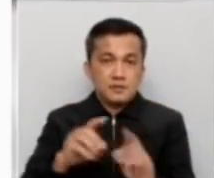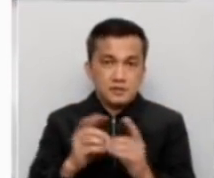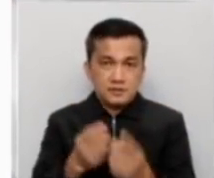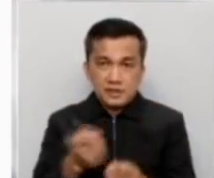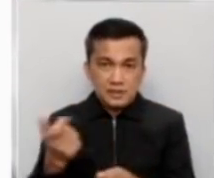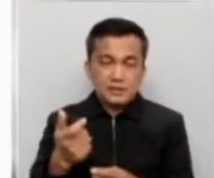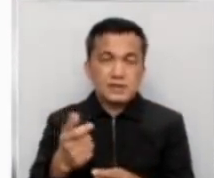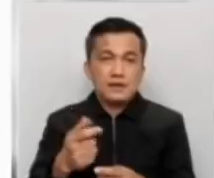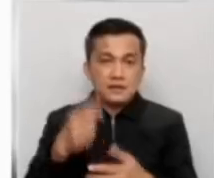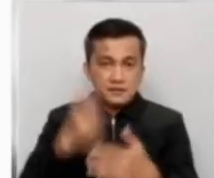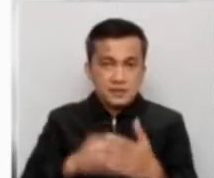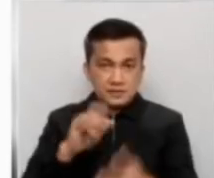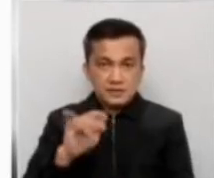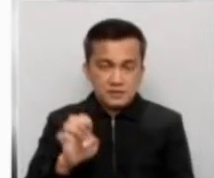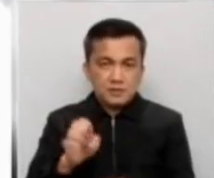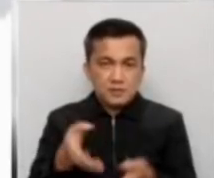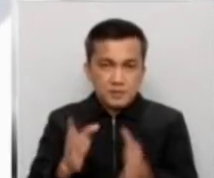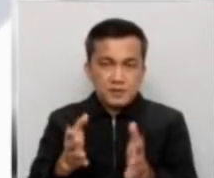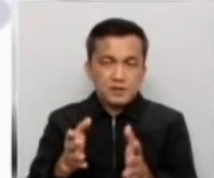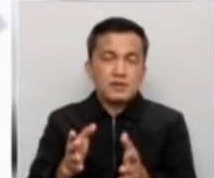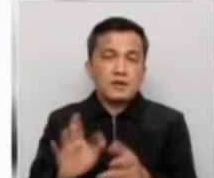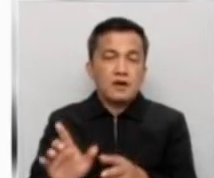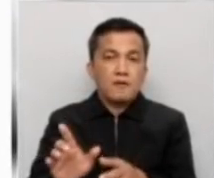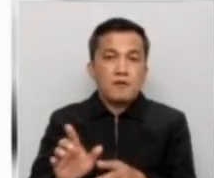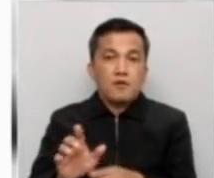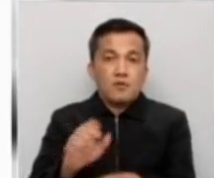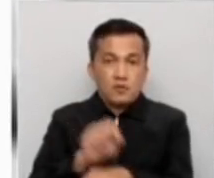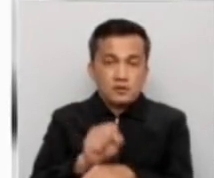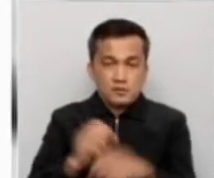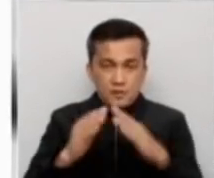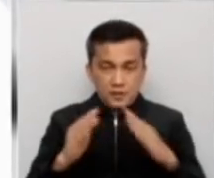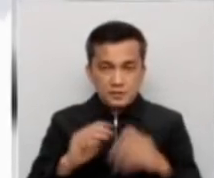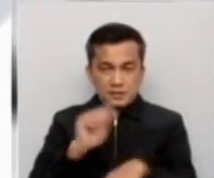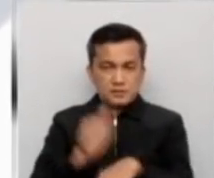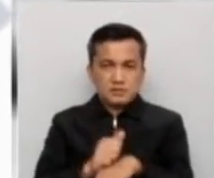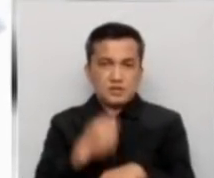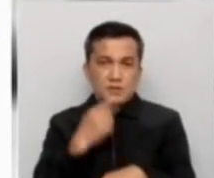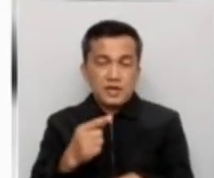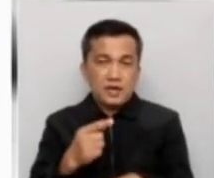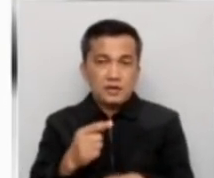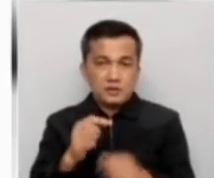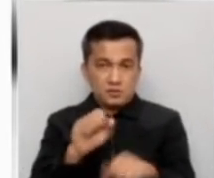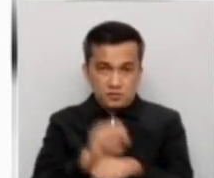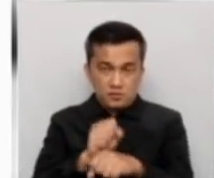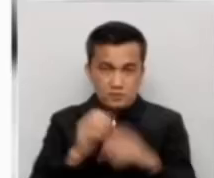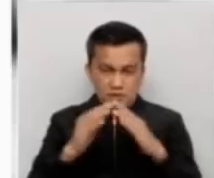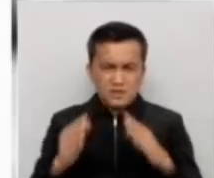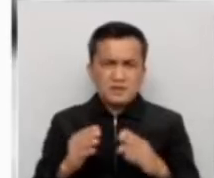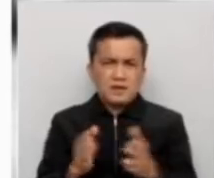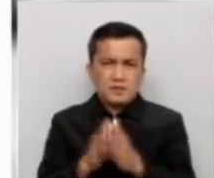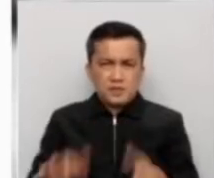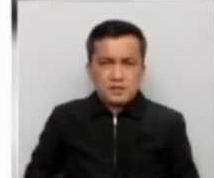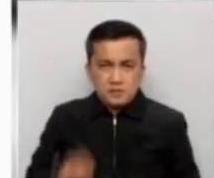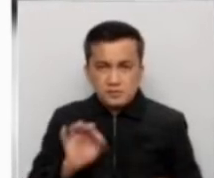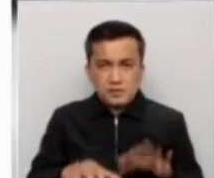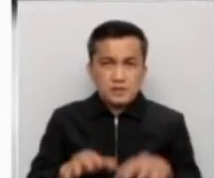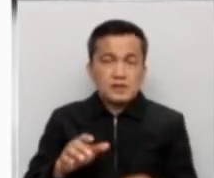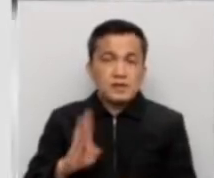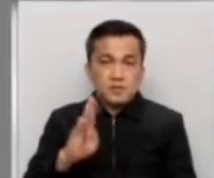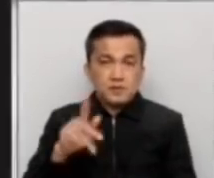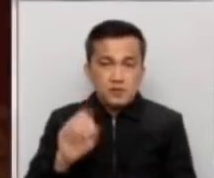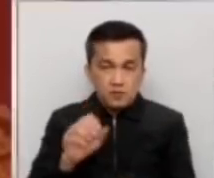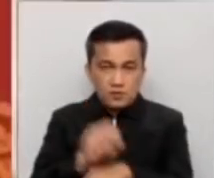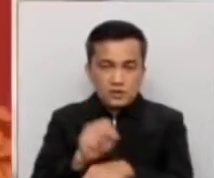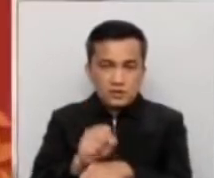pinapayagan ng work-from-home setup. Giit niya, kahit naka-work from home ay malaki pa rin ang naaambag ng mga BPO workers para mapagalaw ang